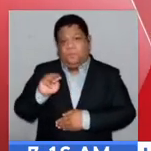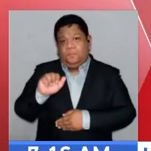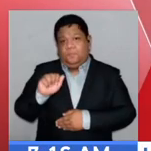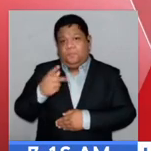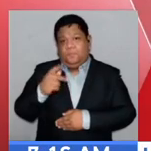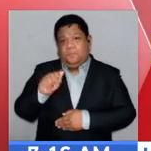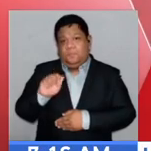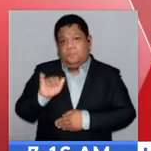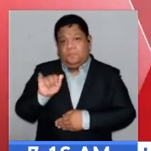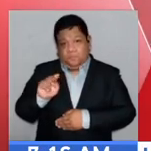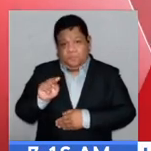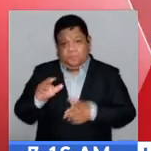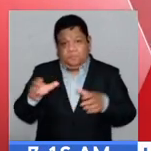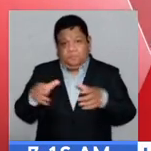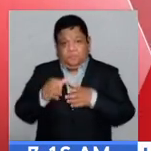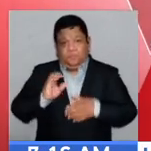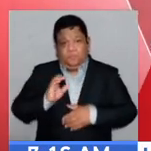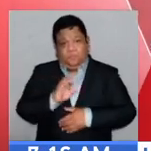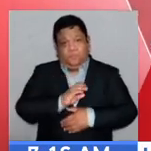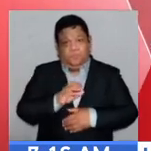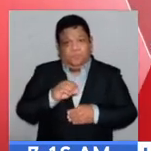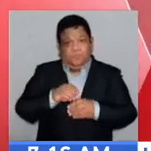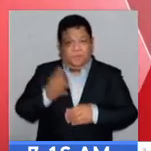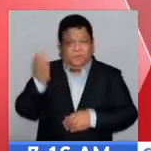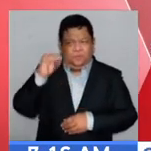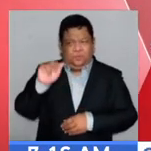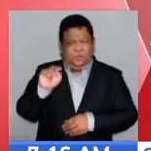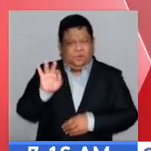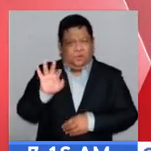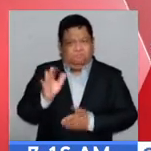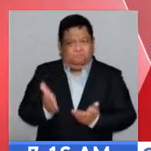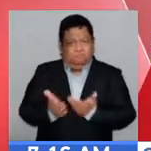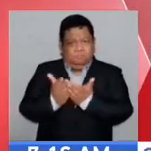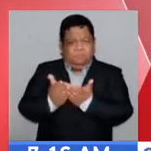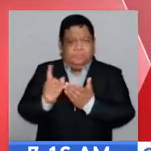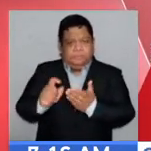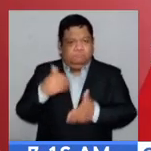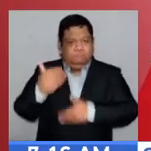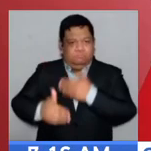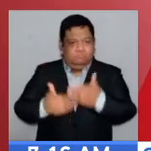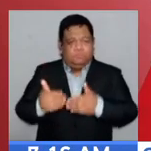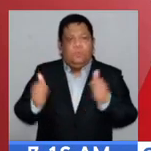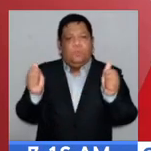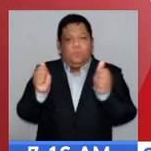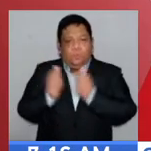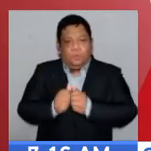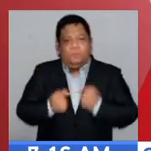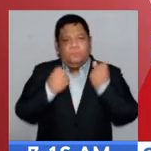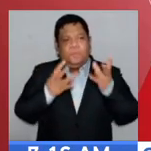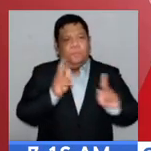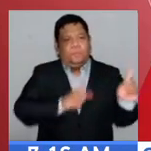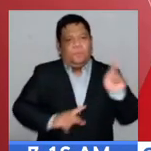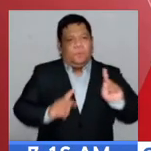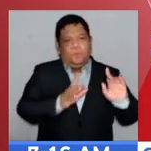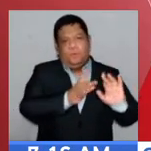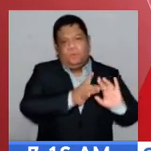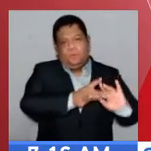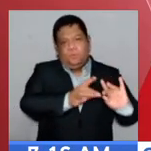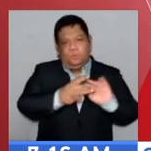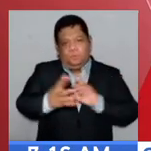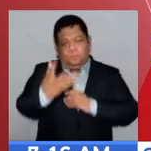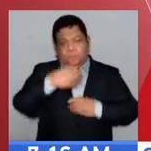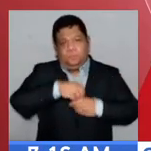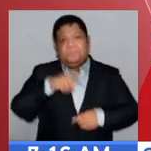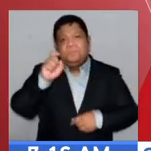January 9 ay kailangang maitulak kasama ang boses ng maraming mamamayan. And in fact, dapat sumama rin dito yung ating